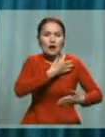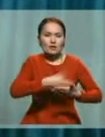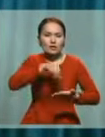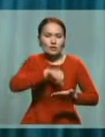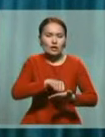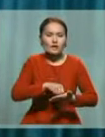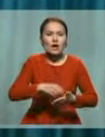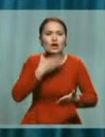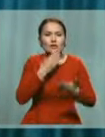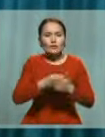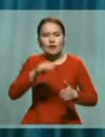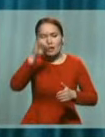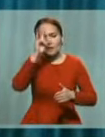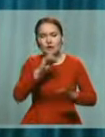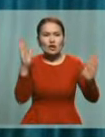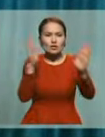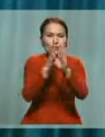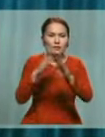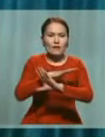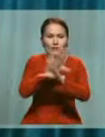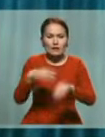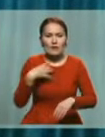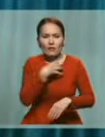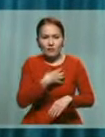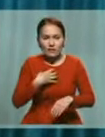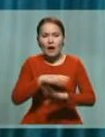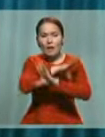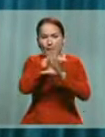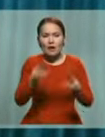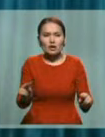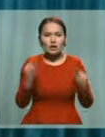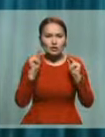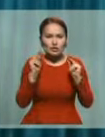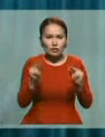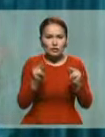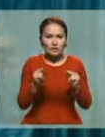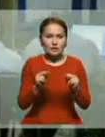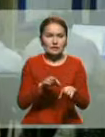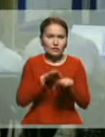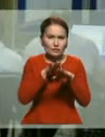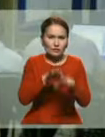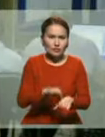жұмыстарын тыңғылықты орындап жатыр. Бір сөзбен айтқанда сайлау ашық әрі әділ өтуде.